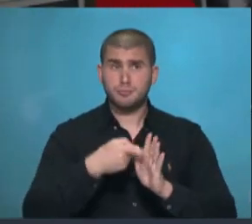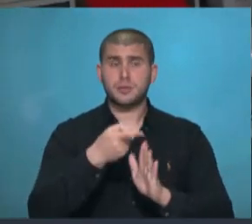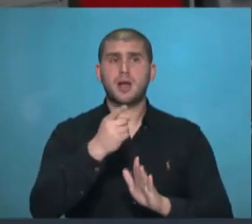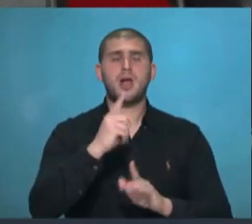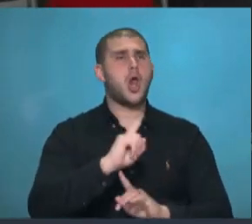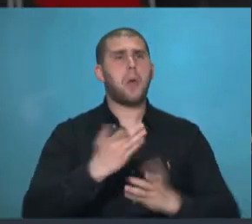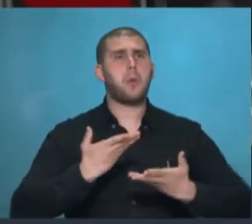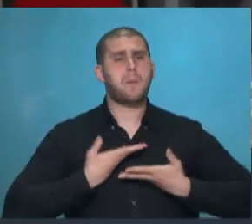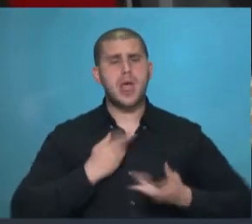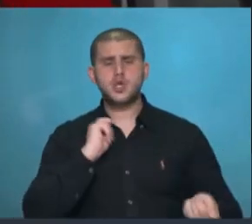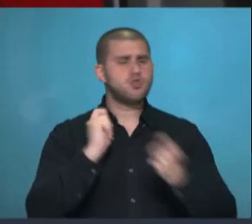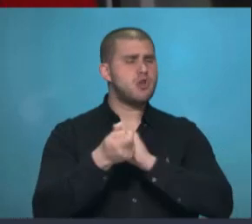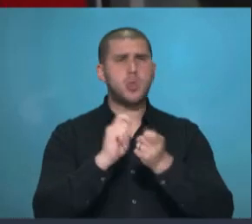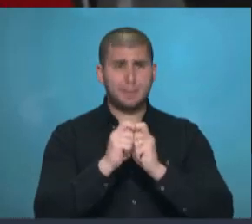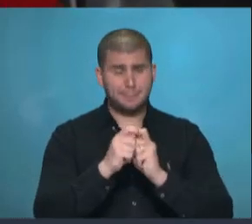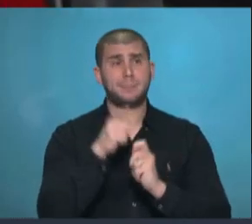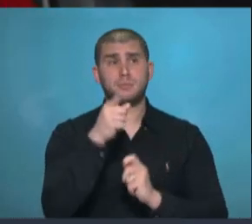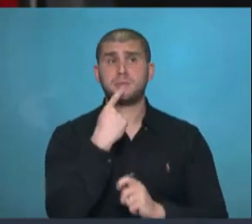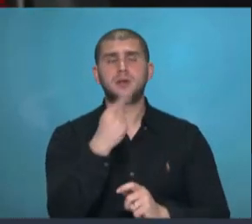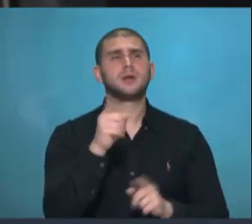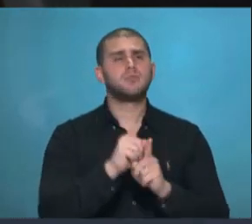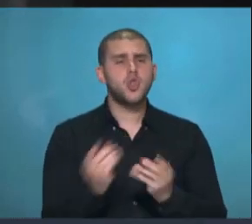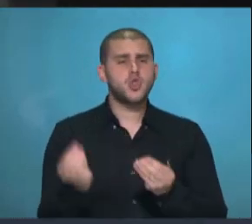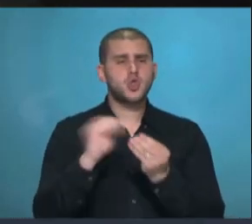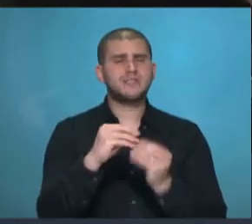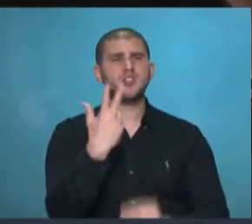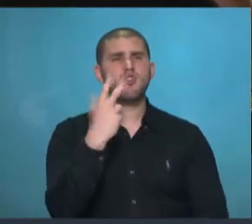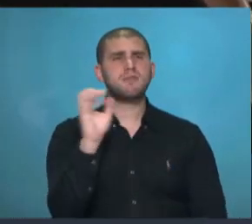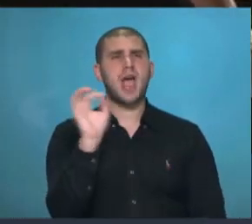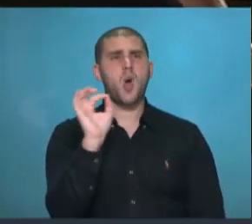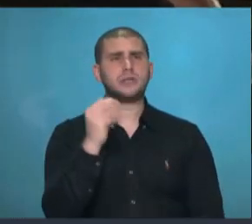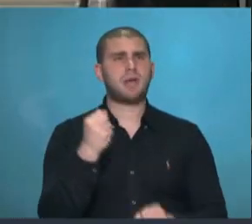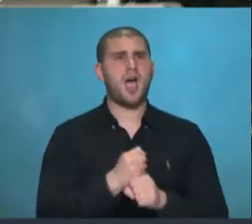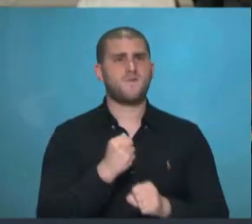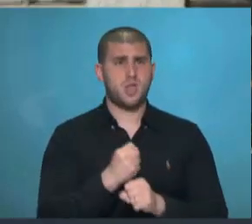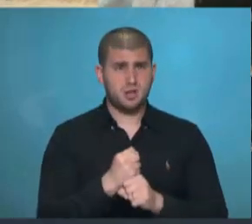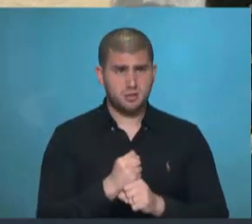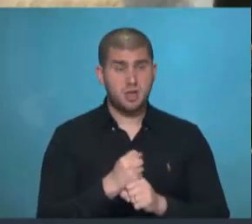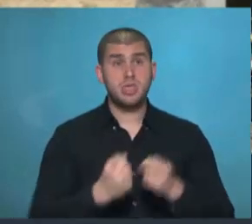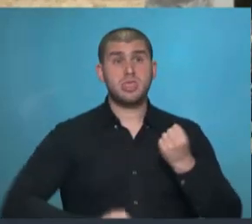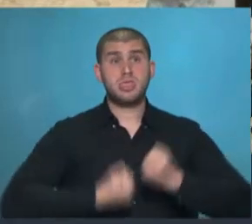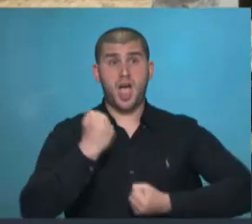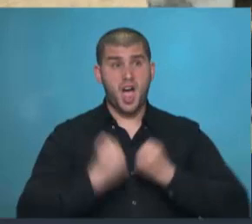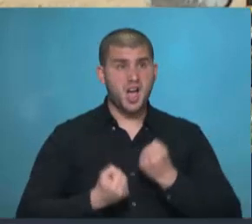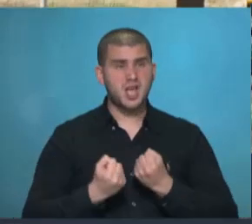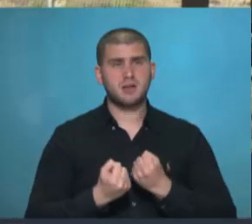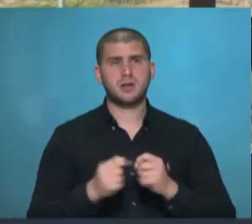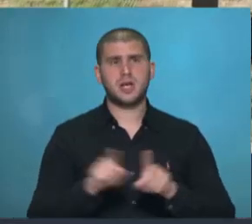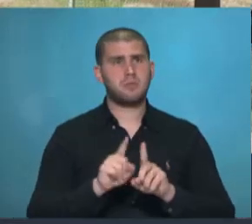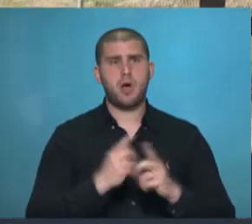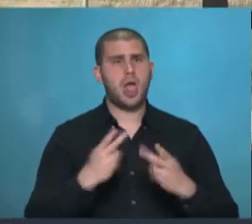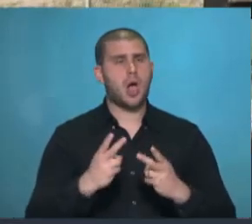עליו השינויים האלה. לטענתו מדובר בתוספת של 30% בעבודה. הנהגים לא יעמדו